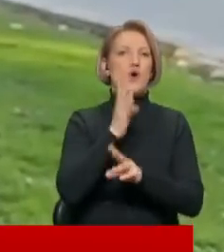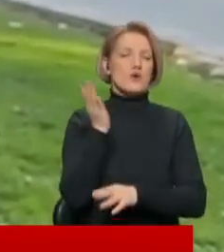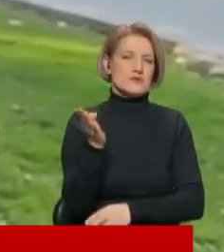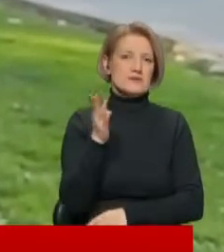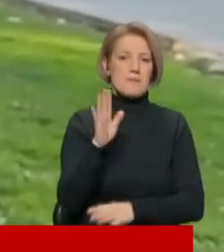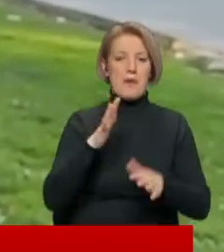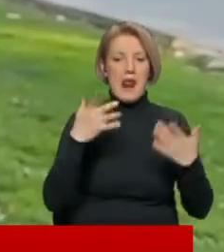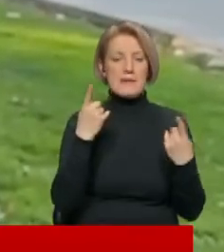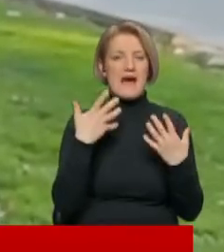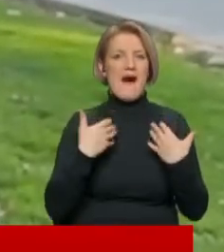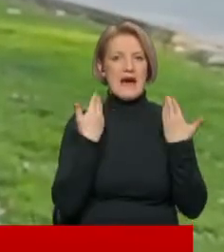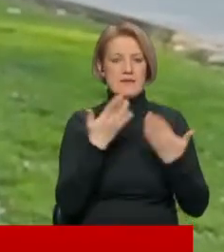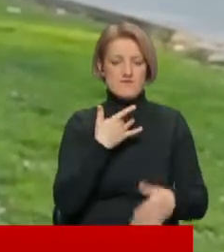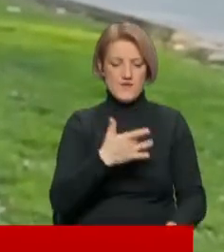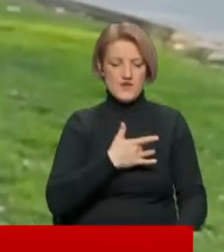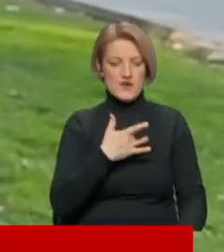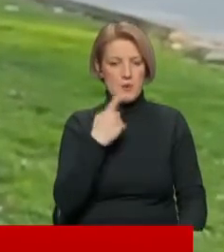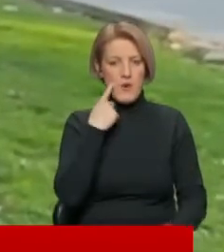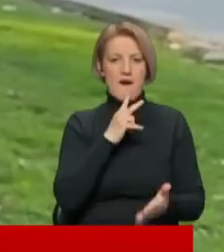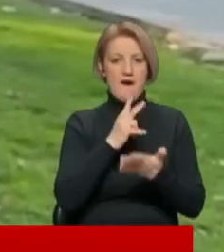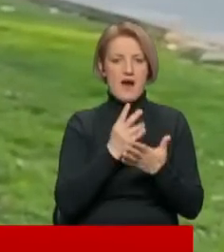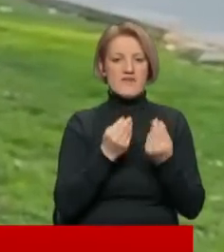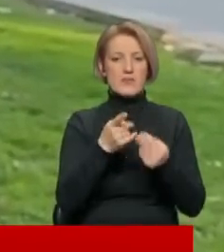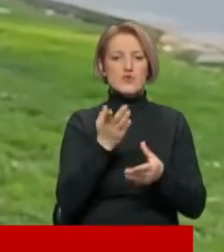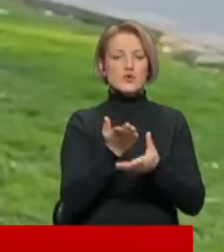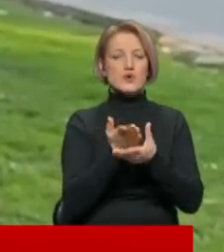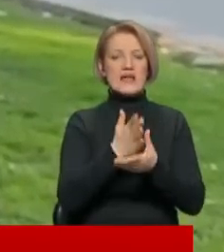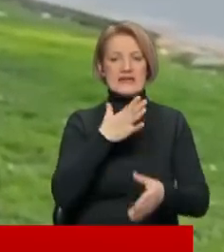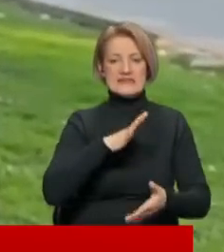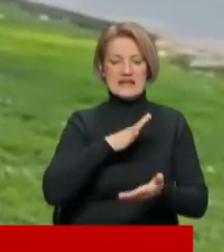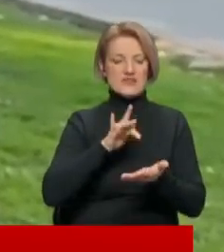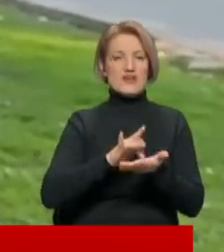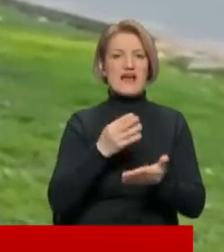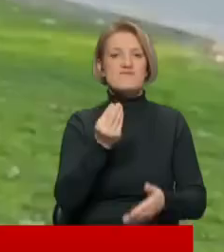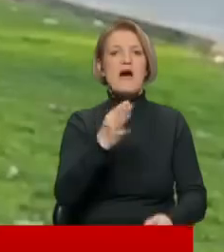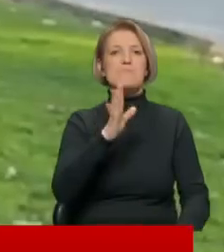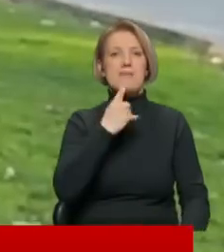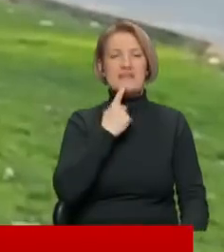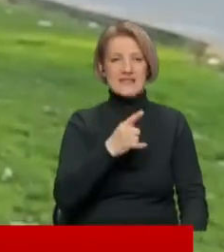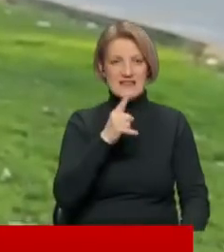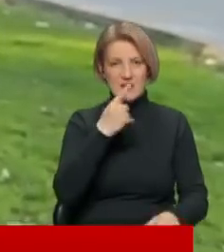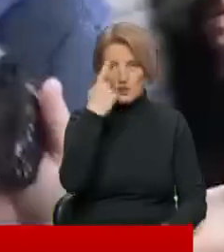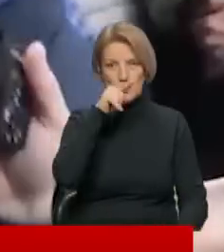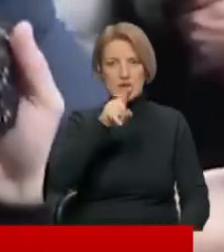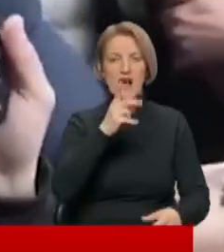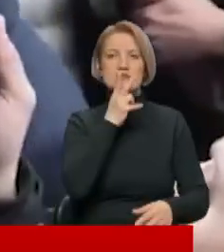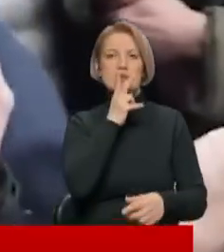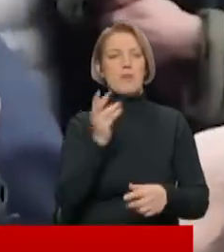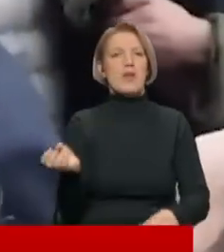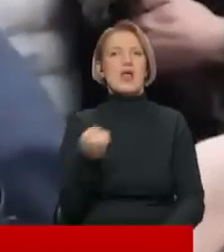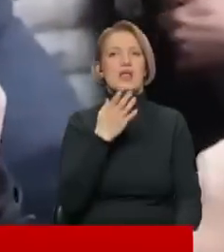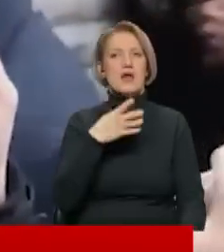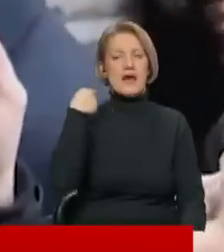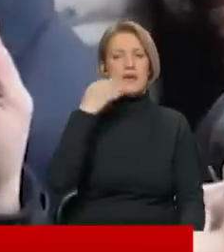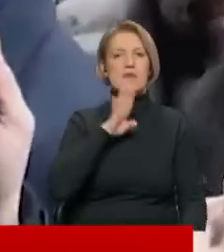ben vicdanıma göre karar veririm bu dosyada istediğiniz cezayı vermem dedi diye Samsun'a tayin ettiniz Ekrem